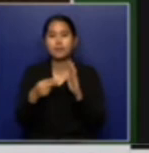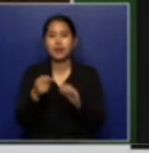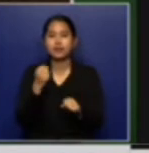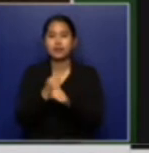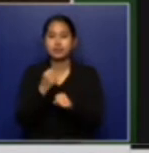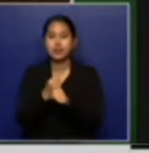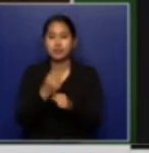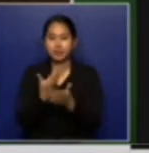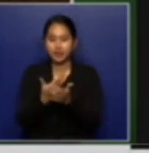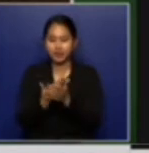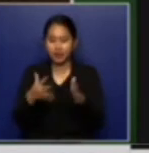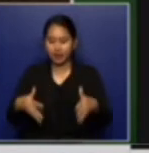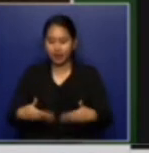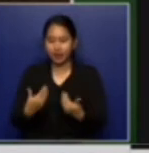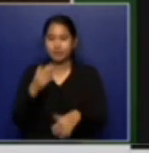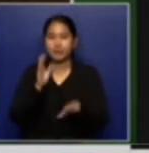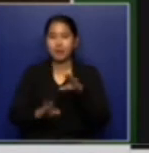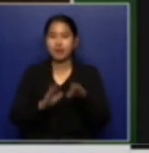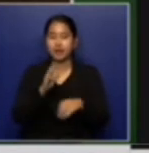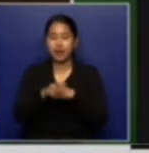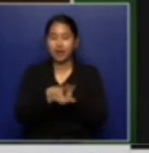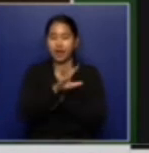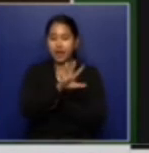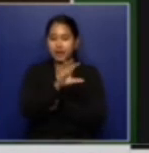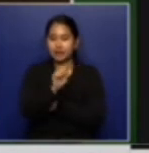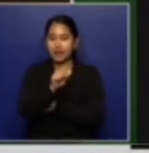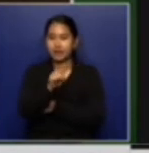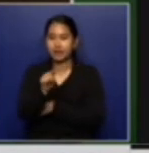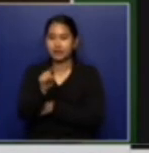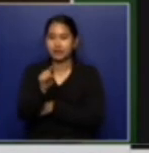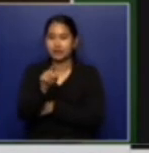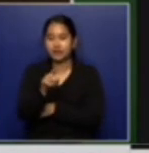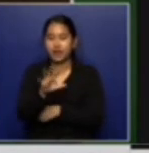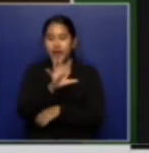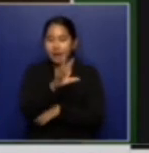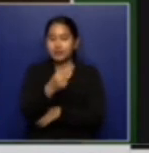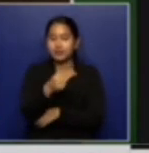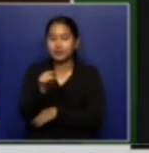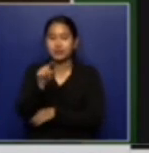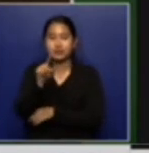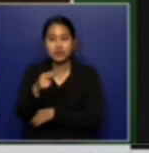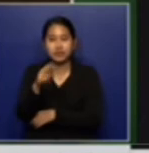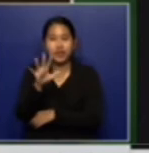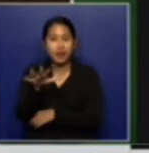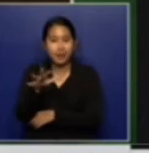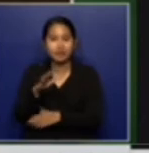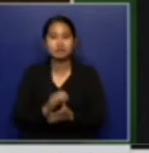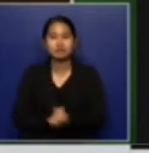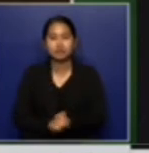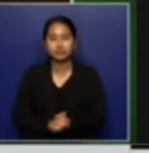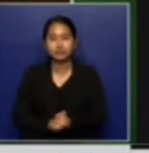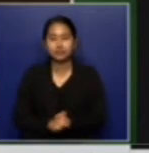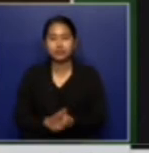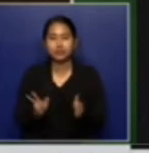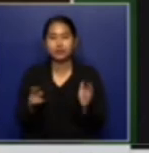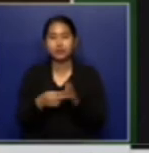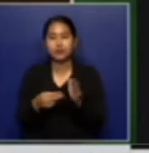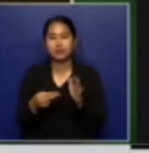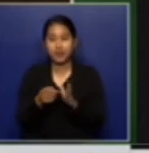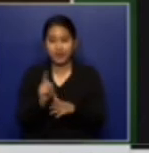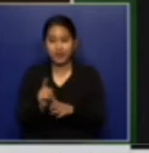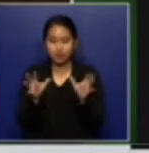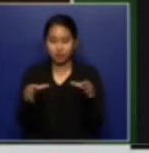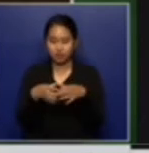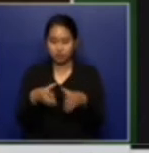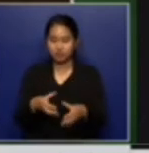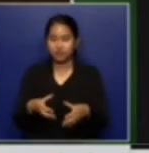ำกว่า 500,000 ถึง 150,000 ถึง 150,000 สองตัวเนี้ยทำให้ ชาวบ้าน